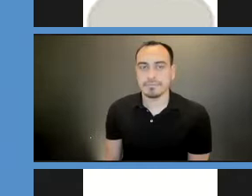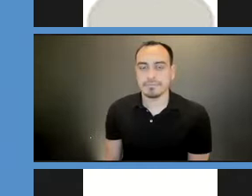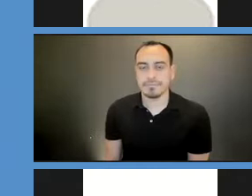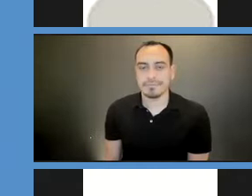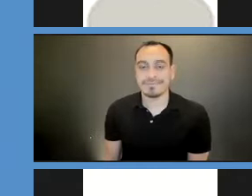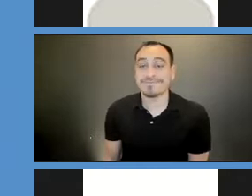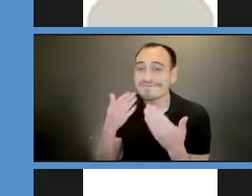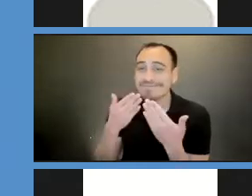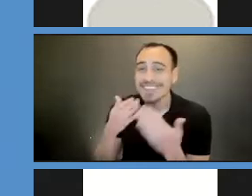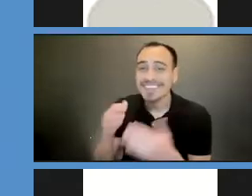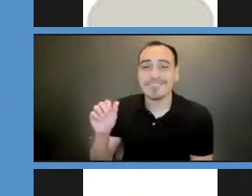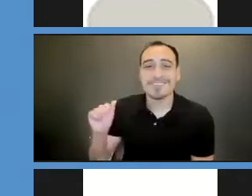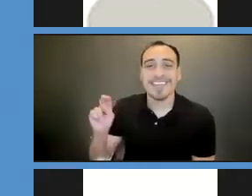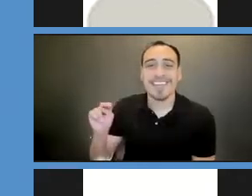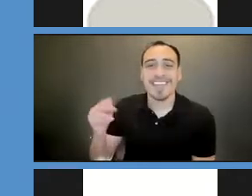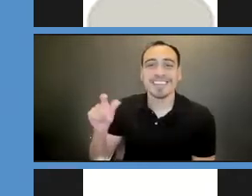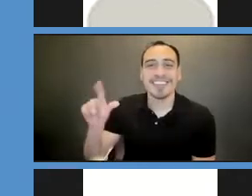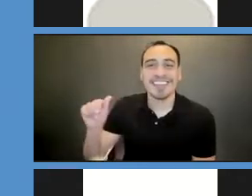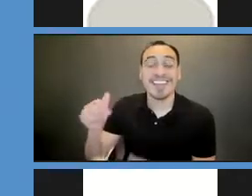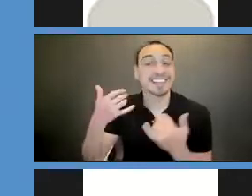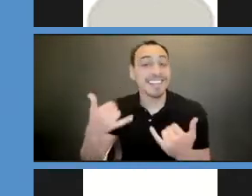Angela. And next, Arabic. Ahmed.